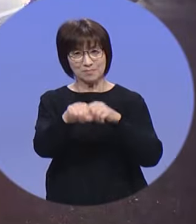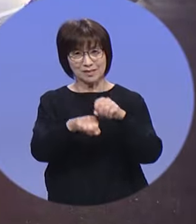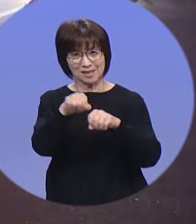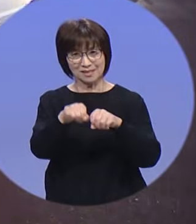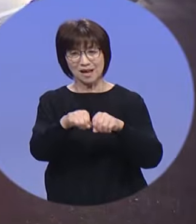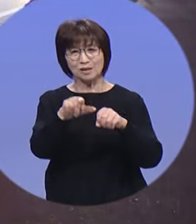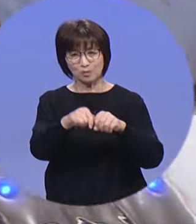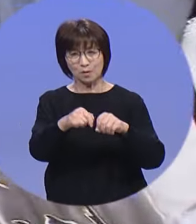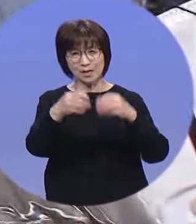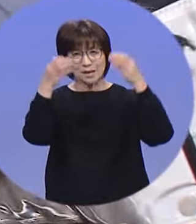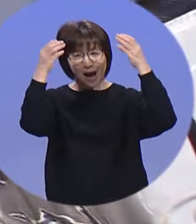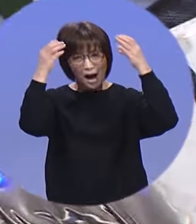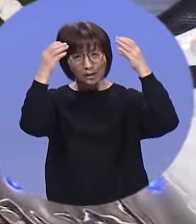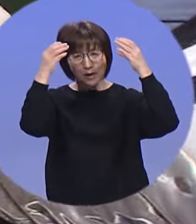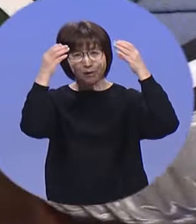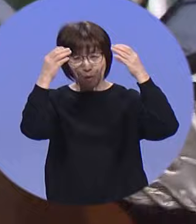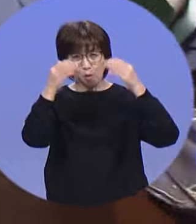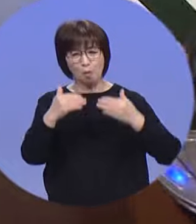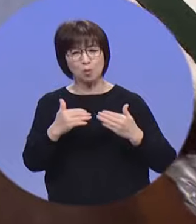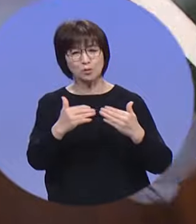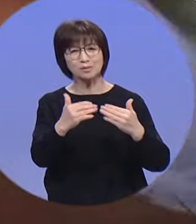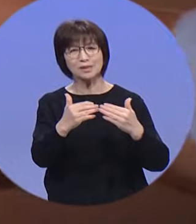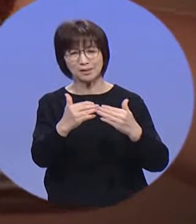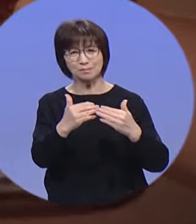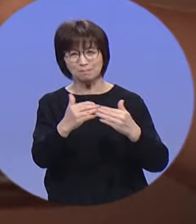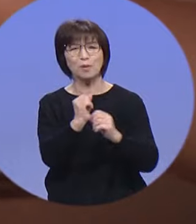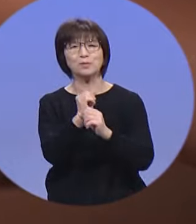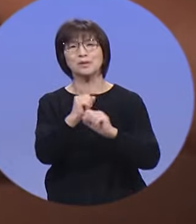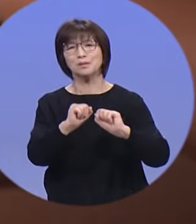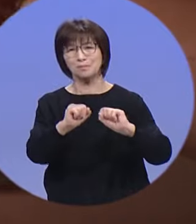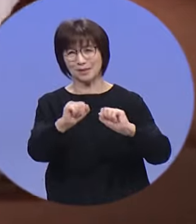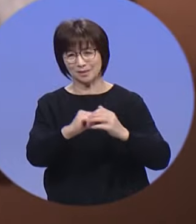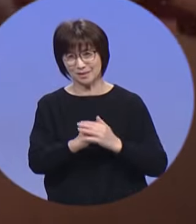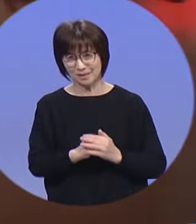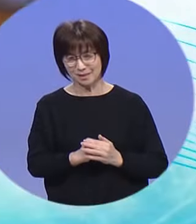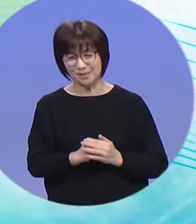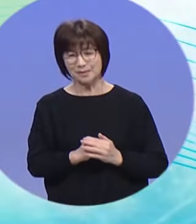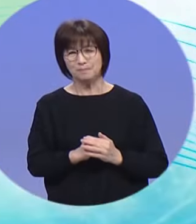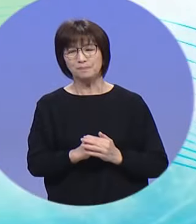車時のヘルメット着用の促進にも取り組みます。